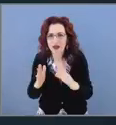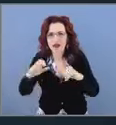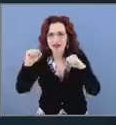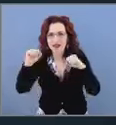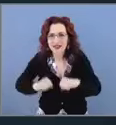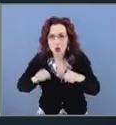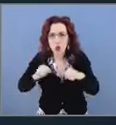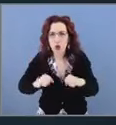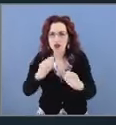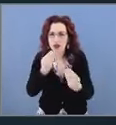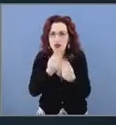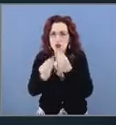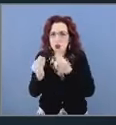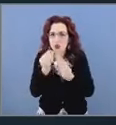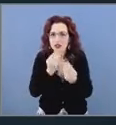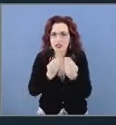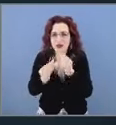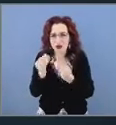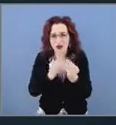significa